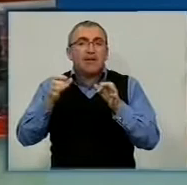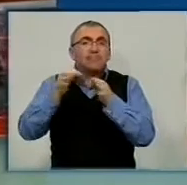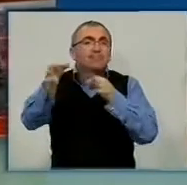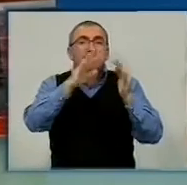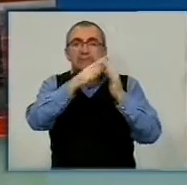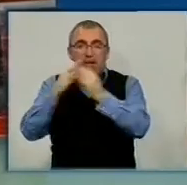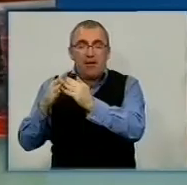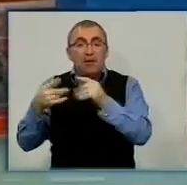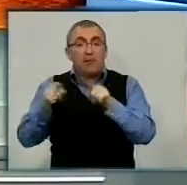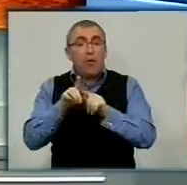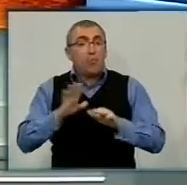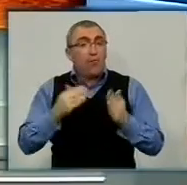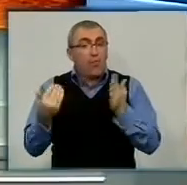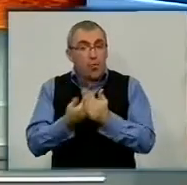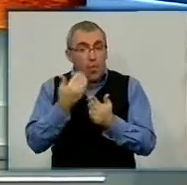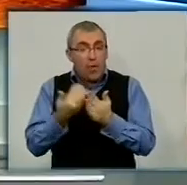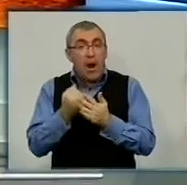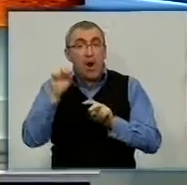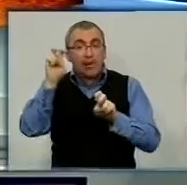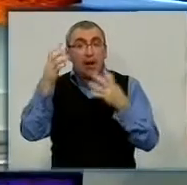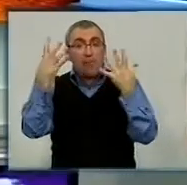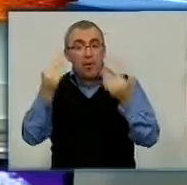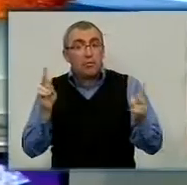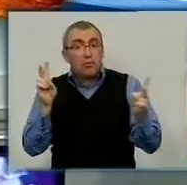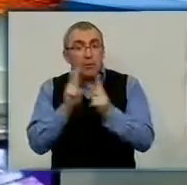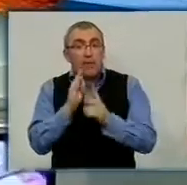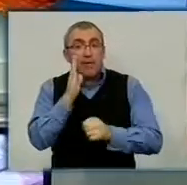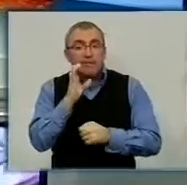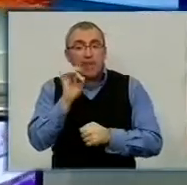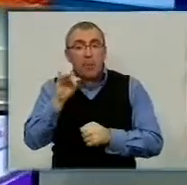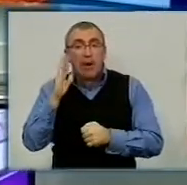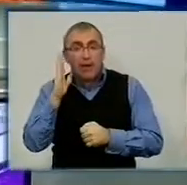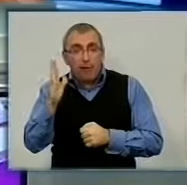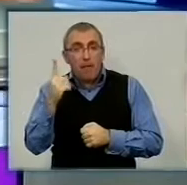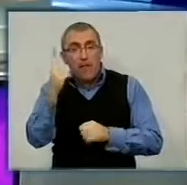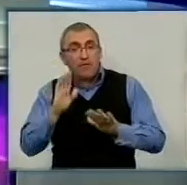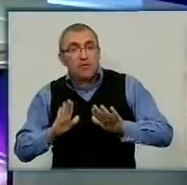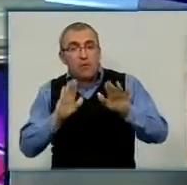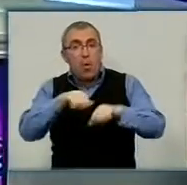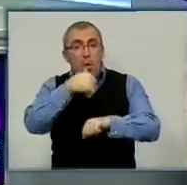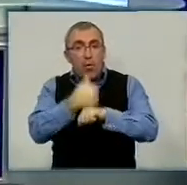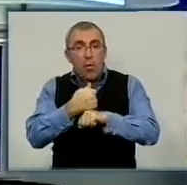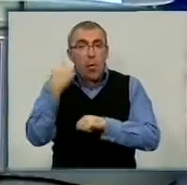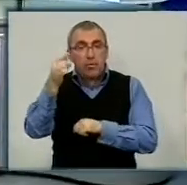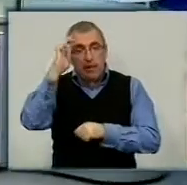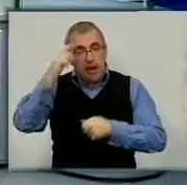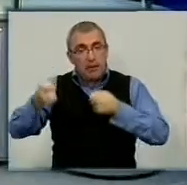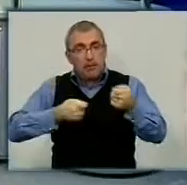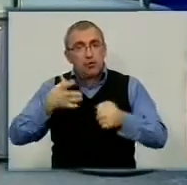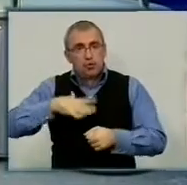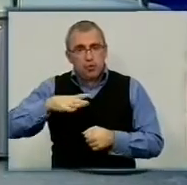пунктах такими були новини сьогодні А у темі дня зустрінемося із Віктором серпокриловим першим заступником голови Обласної Державної